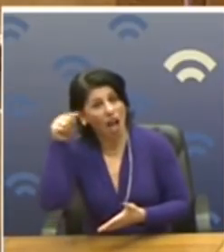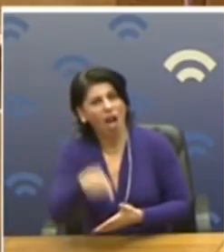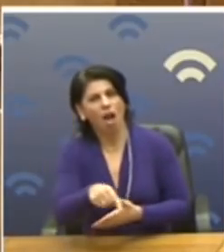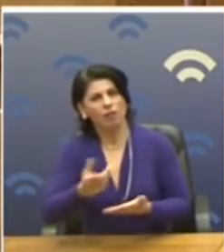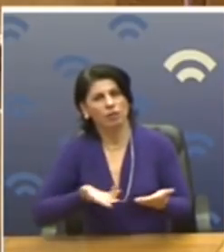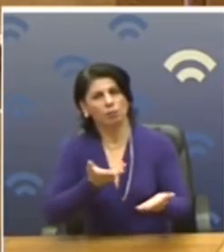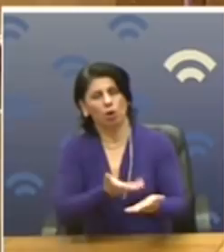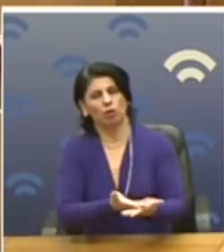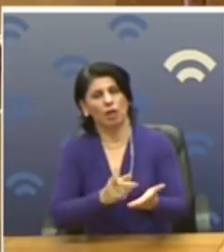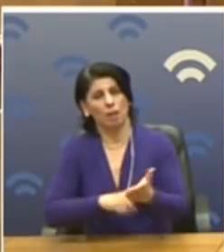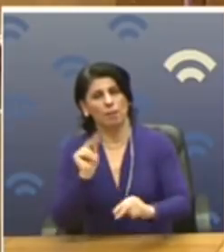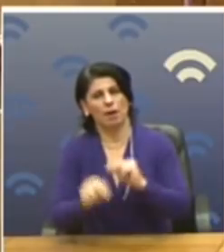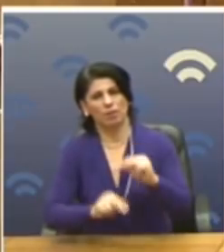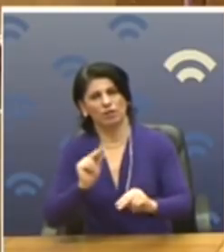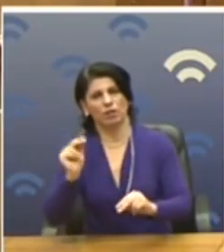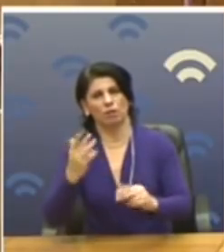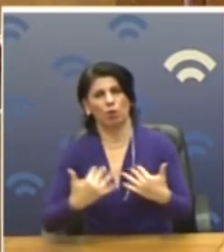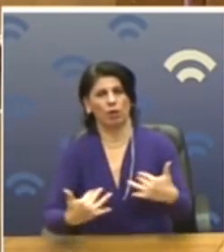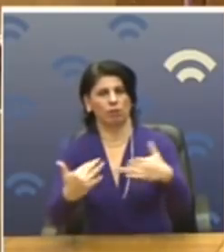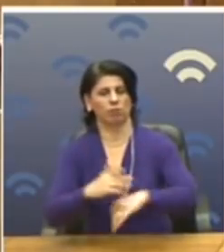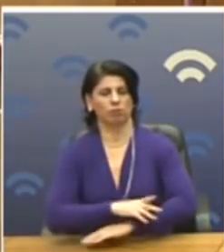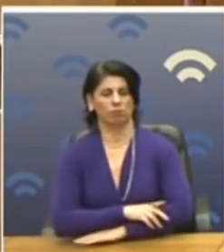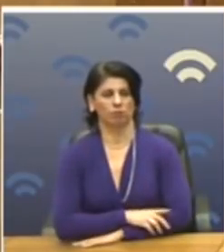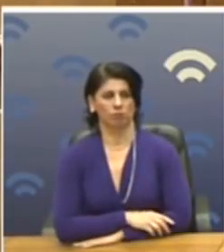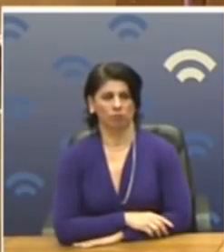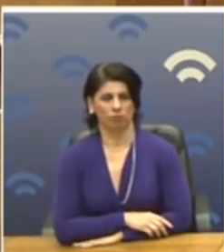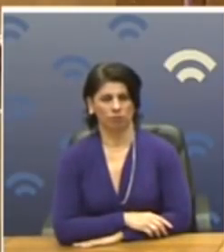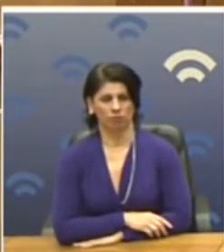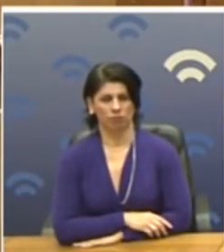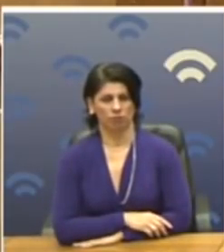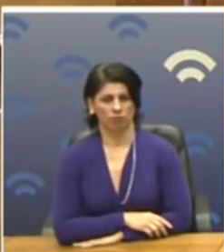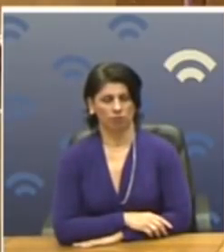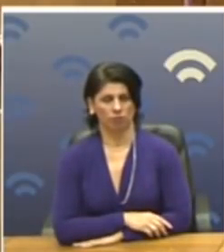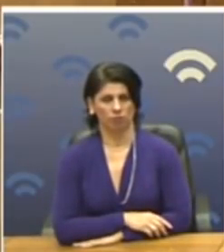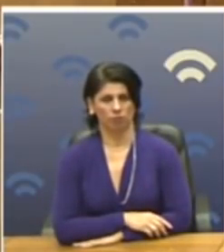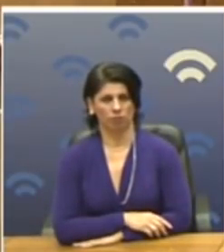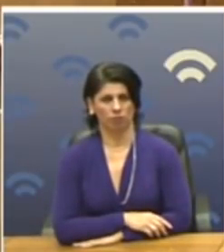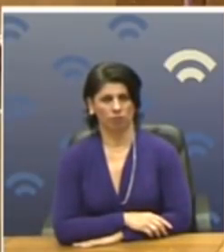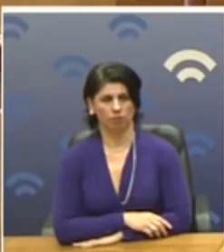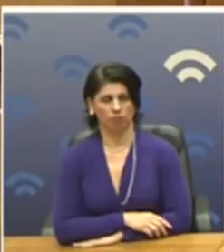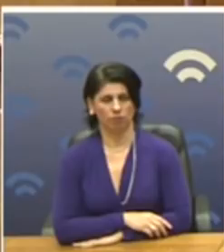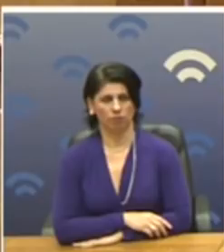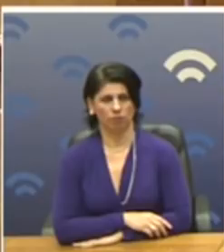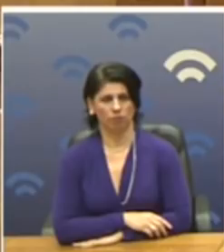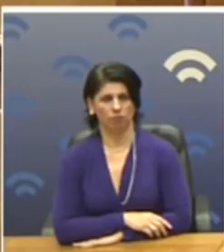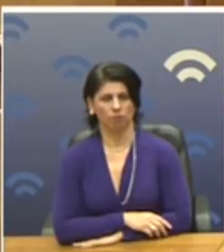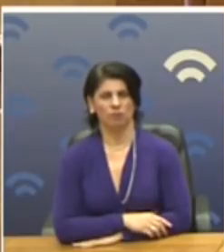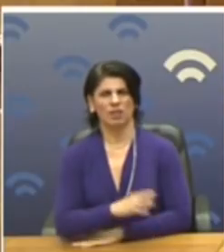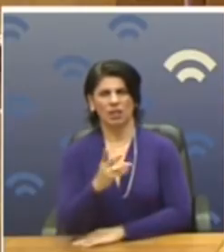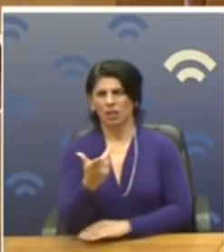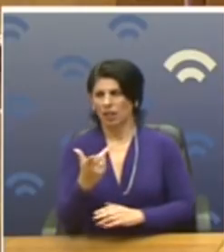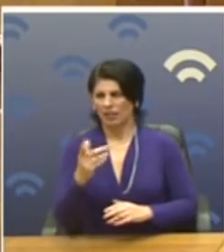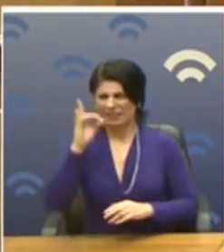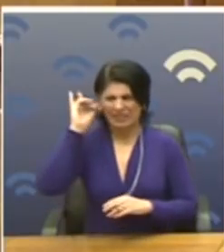έπρεπε να ψηφίσει η Βουλή. Η σκύλα της δημοσιονομικά σφιχτής